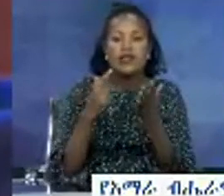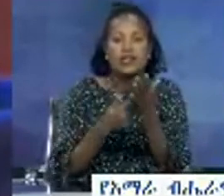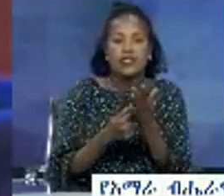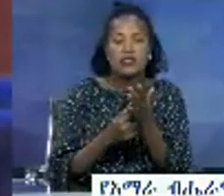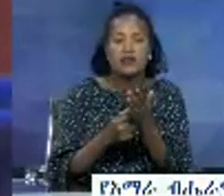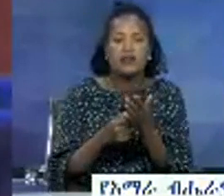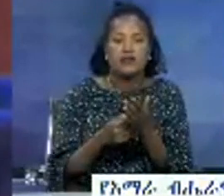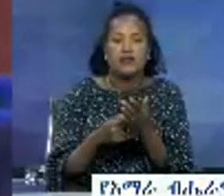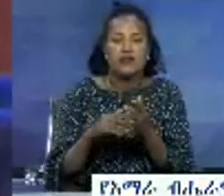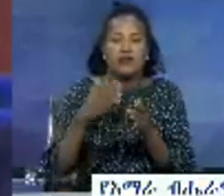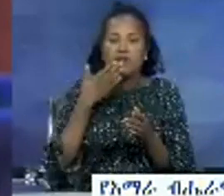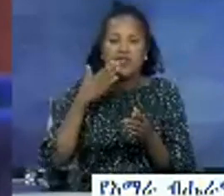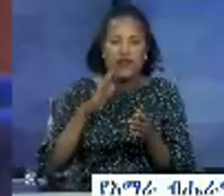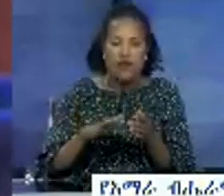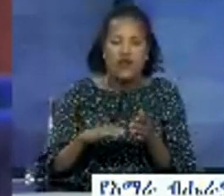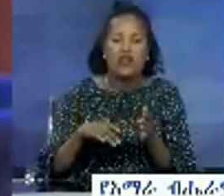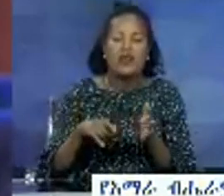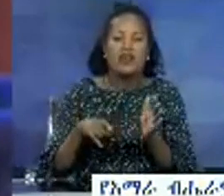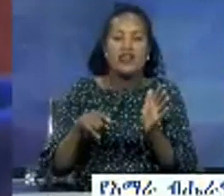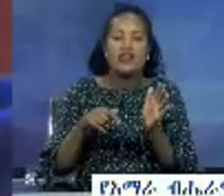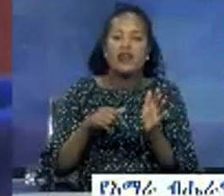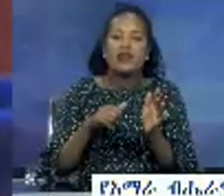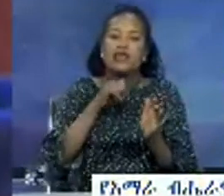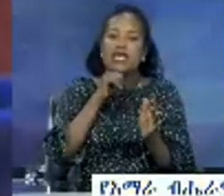ዘግናኝ ኢሰብአዊ ግፎችንና